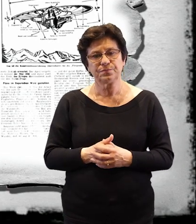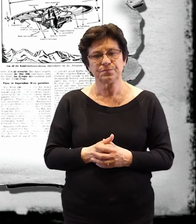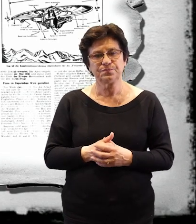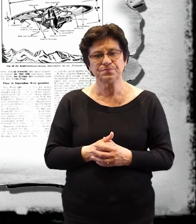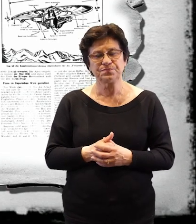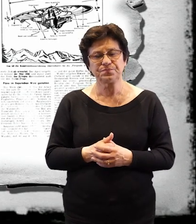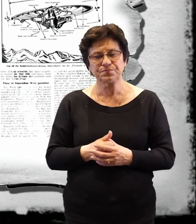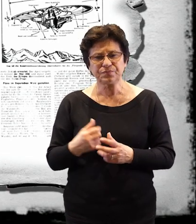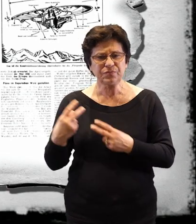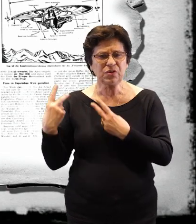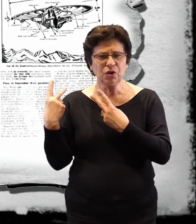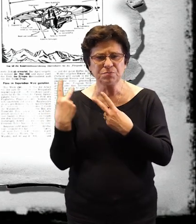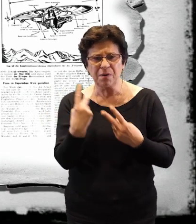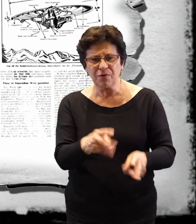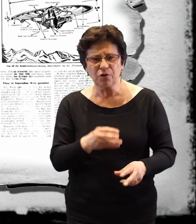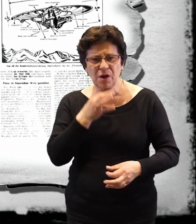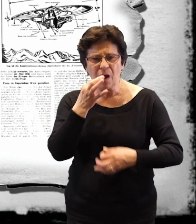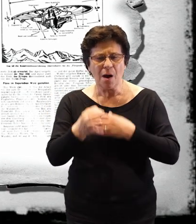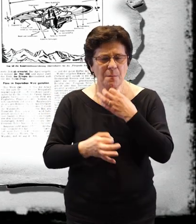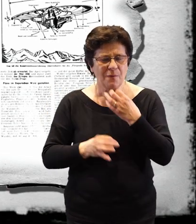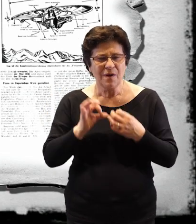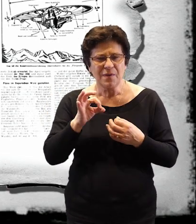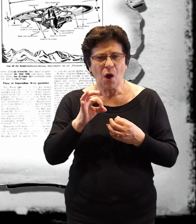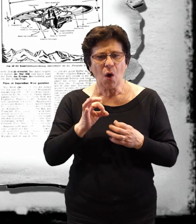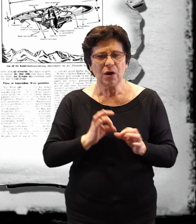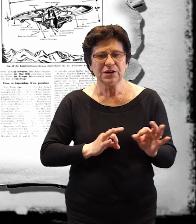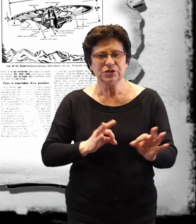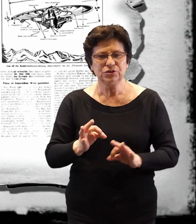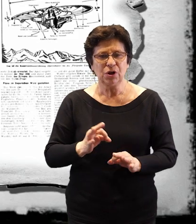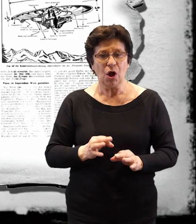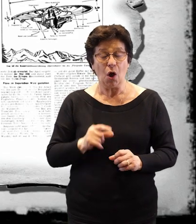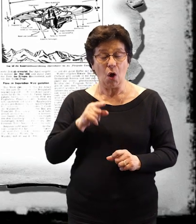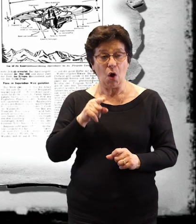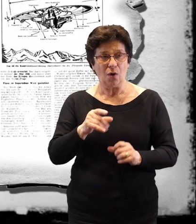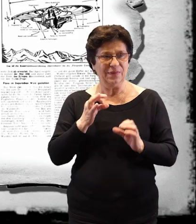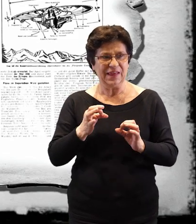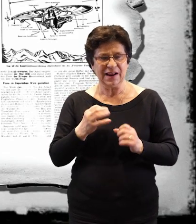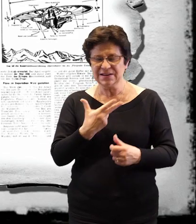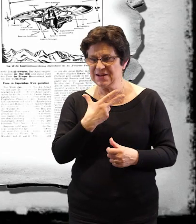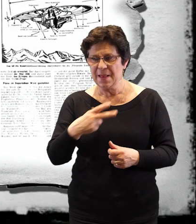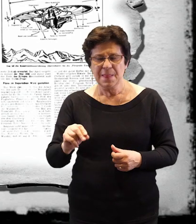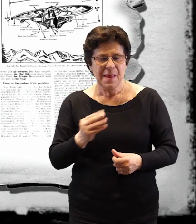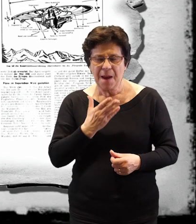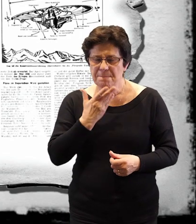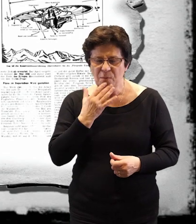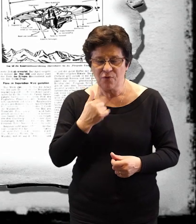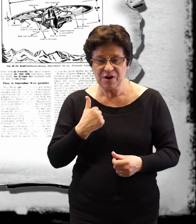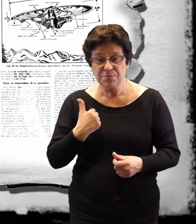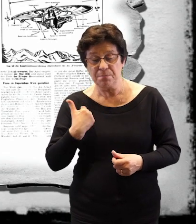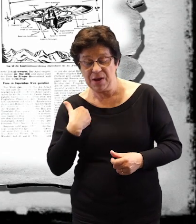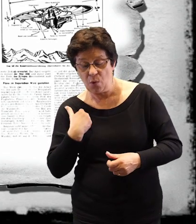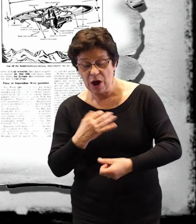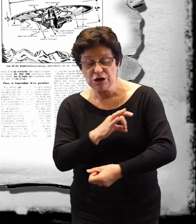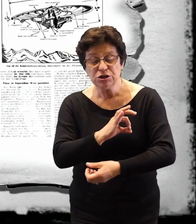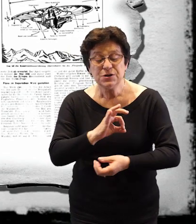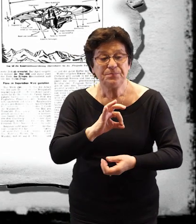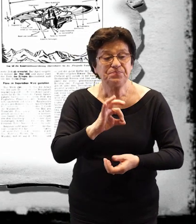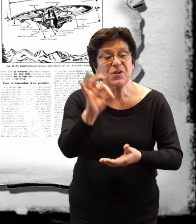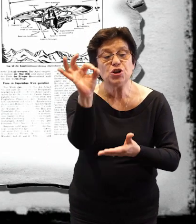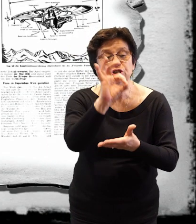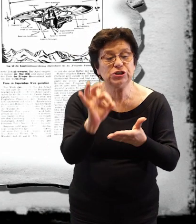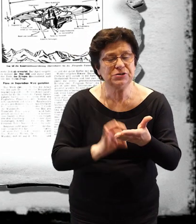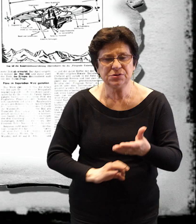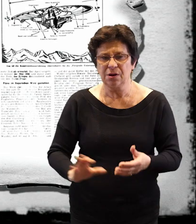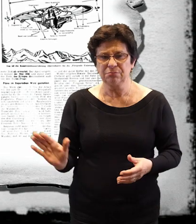ożywa z powrotem ze swoją historią, ale z jaką? On już teraz nie mówi, że on szkice stworzył. Nie, w żadnym wypadku. On teraz zaczyna